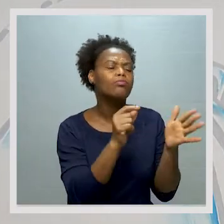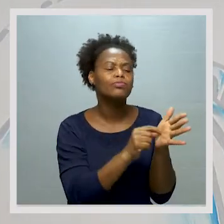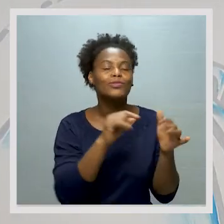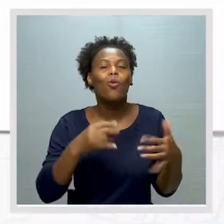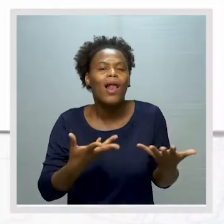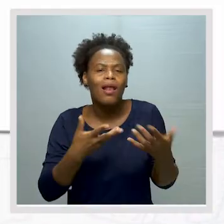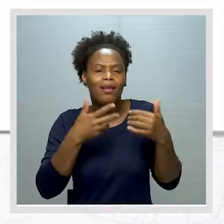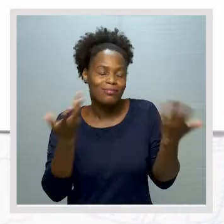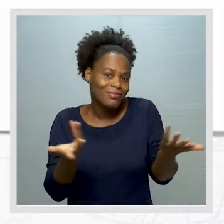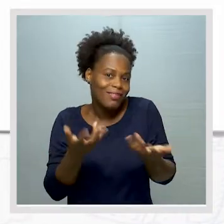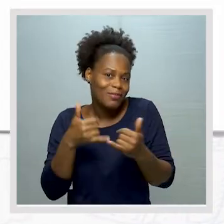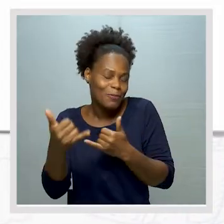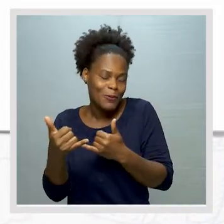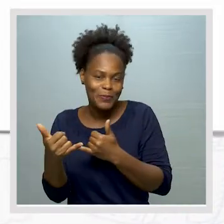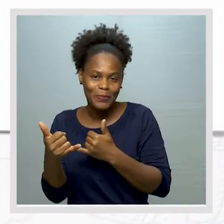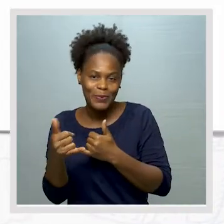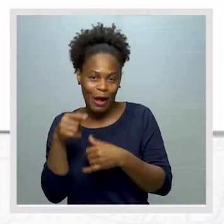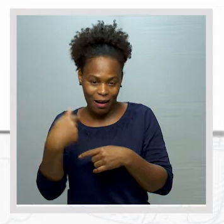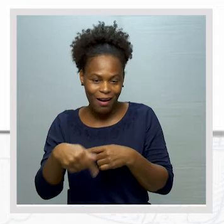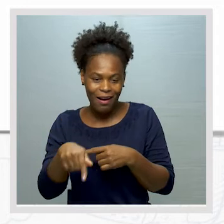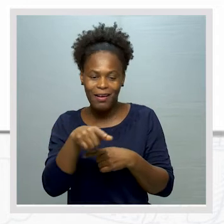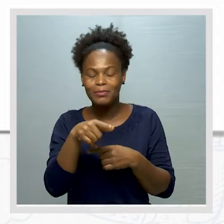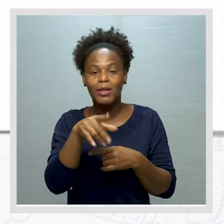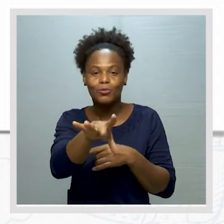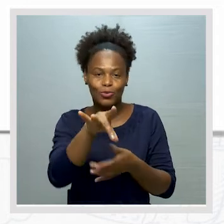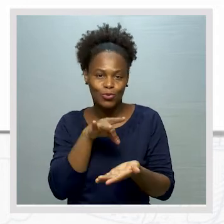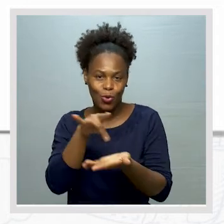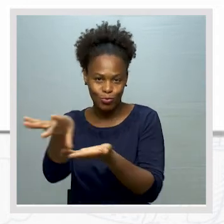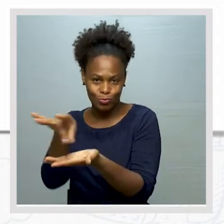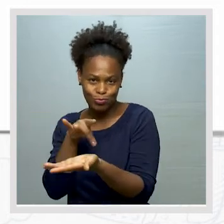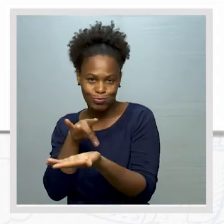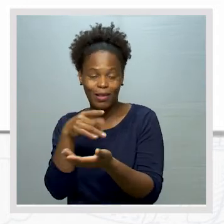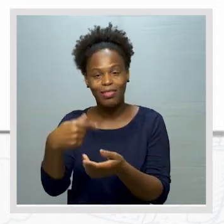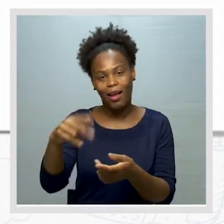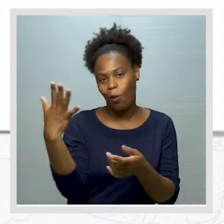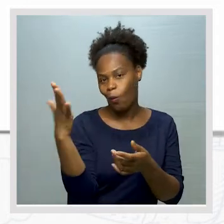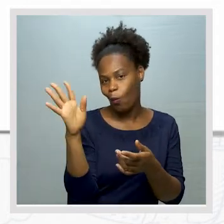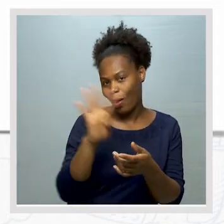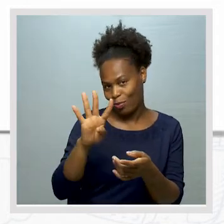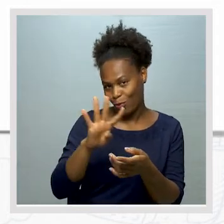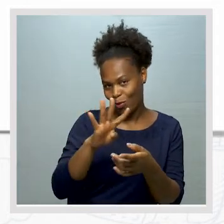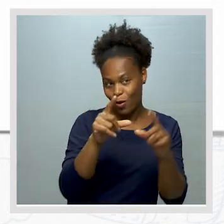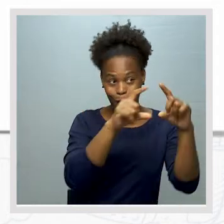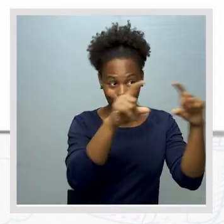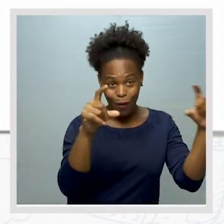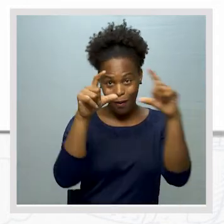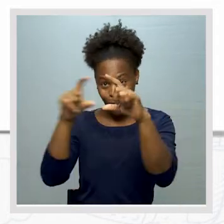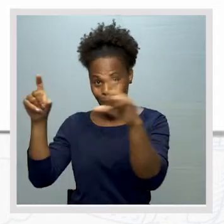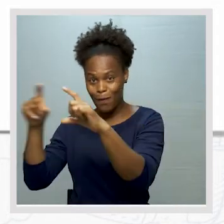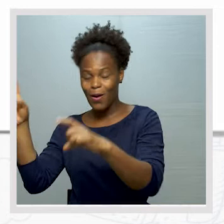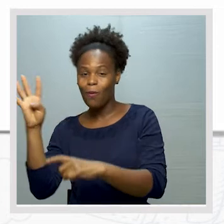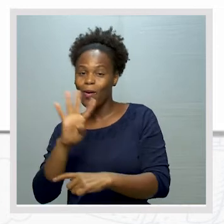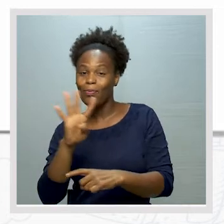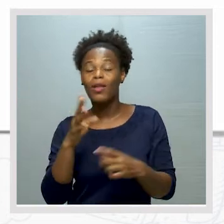bon? Vous avez là et vous allez choisir. Vous avez 4 colonnes. Vous allez choisir entre les